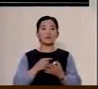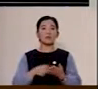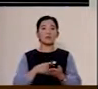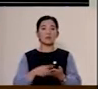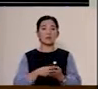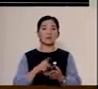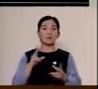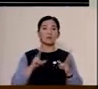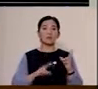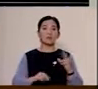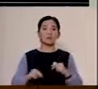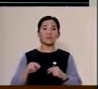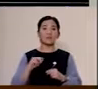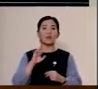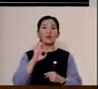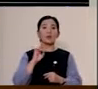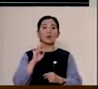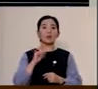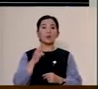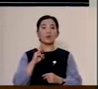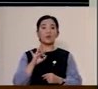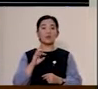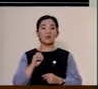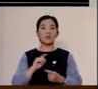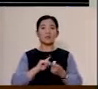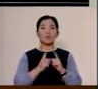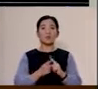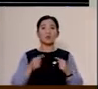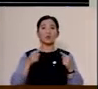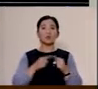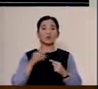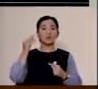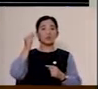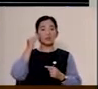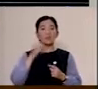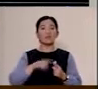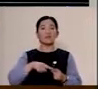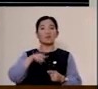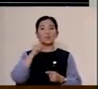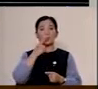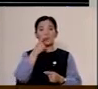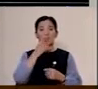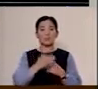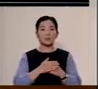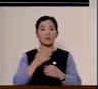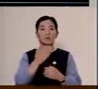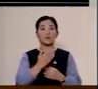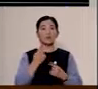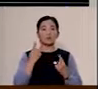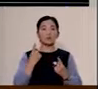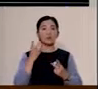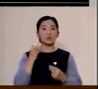ребята. Значит, округление – это замена точного значения величины близким к нему круглым